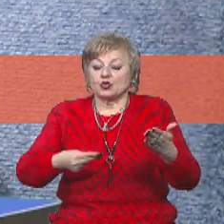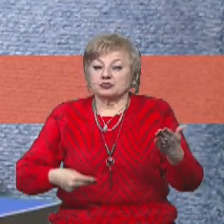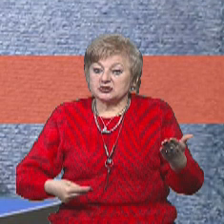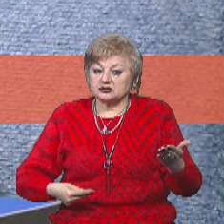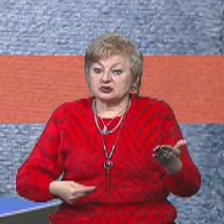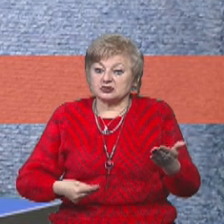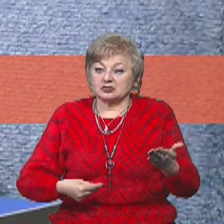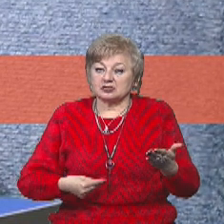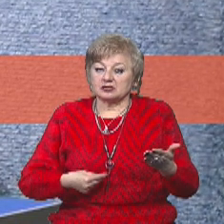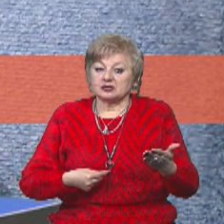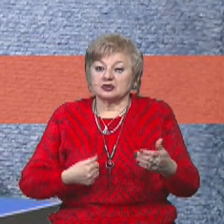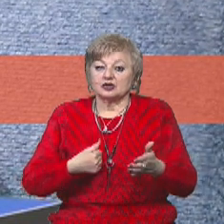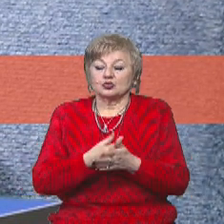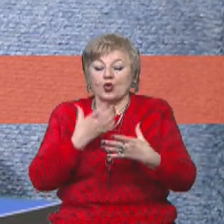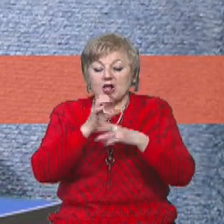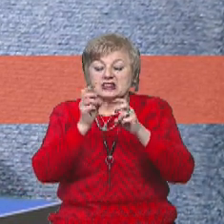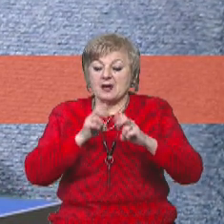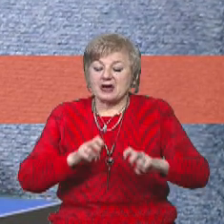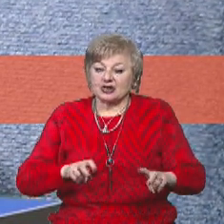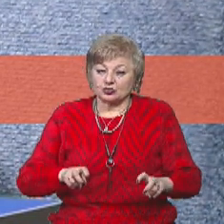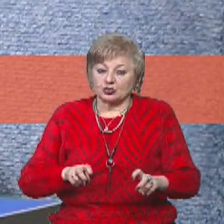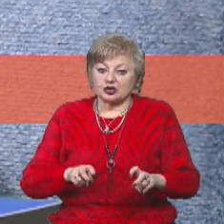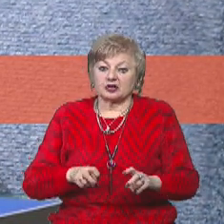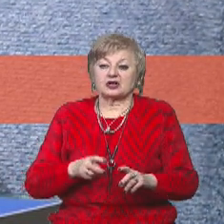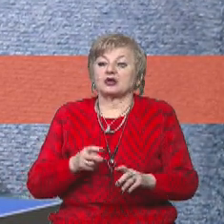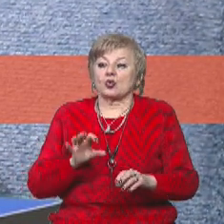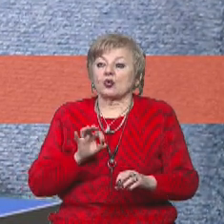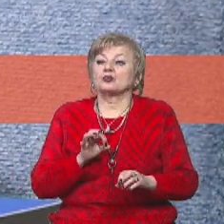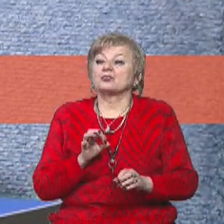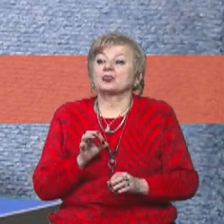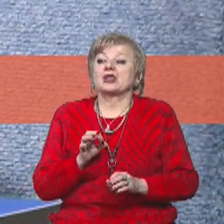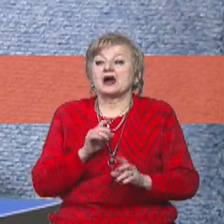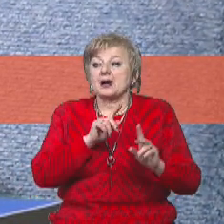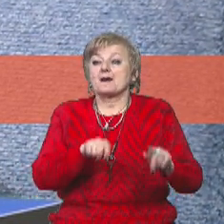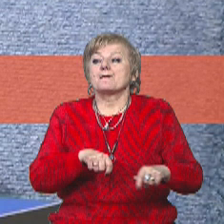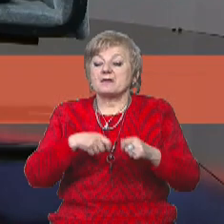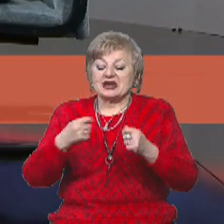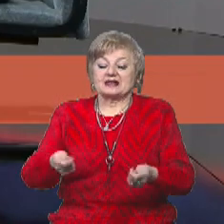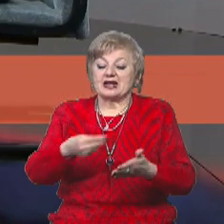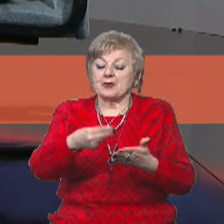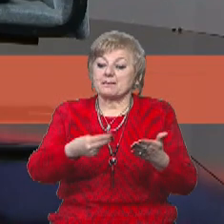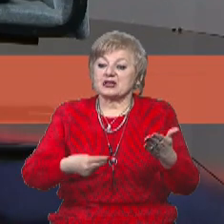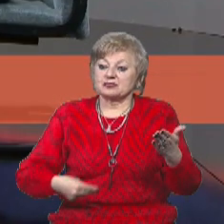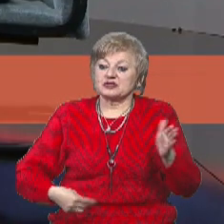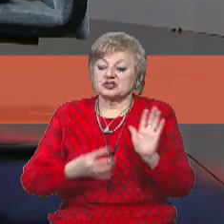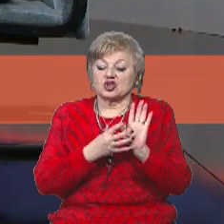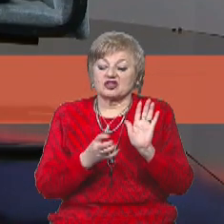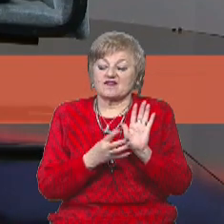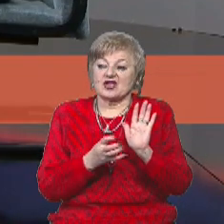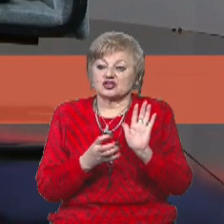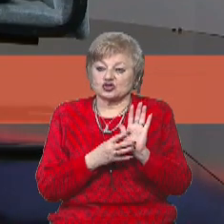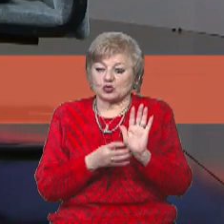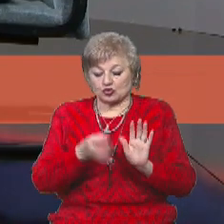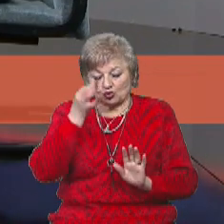щодо мобільної лабораторії. Це теж в системі екомоніторингу дуже важлива. Передали підписи, 900 підписів,